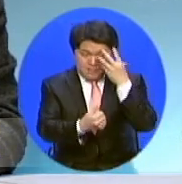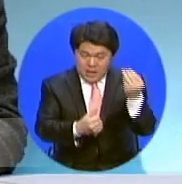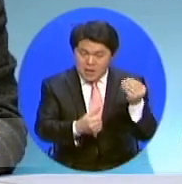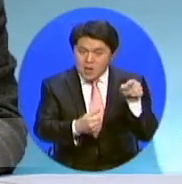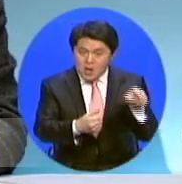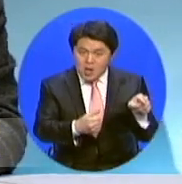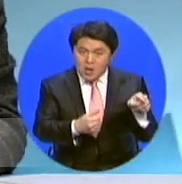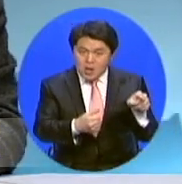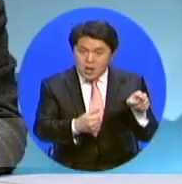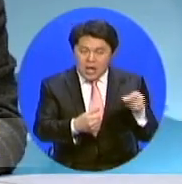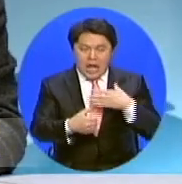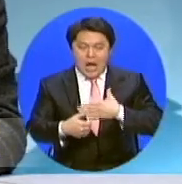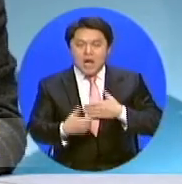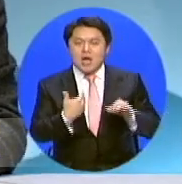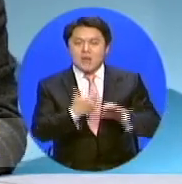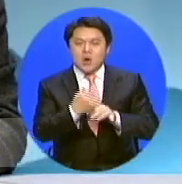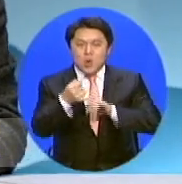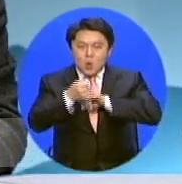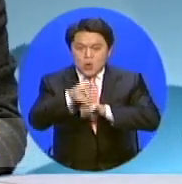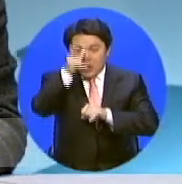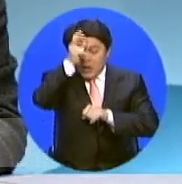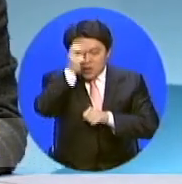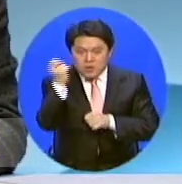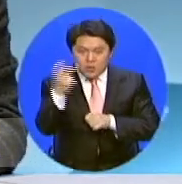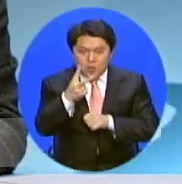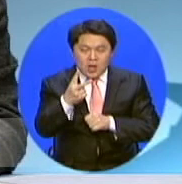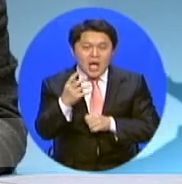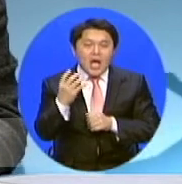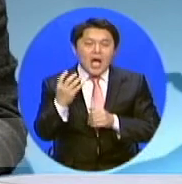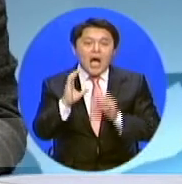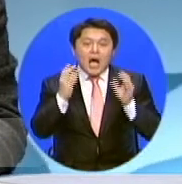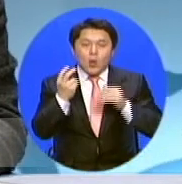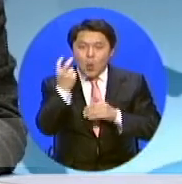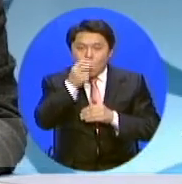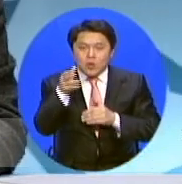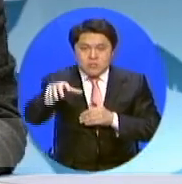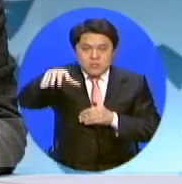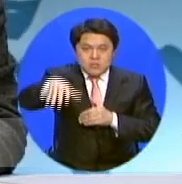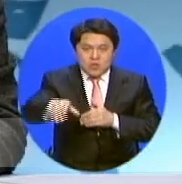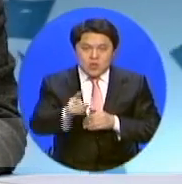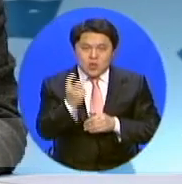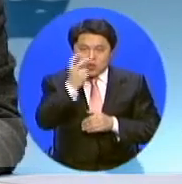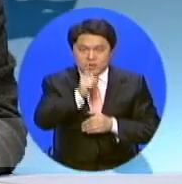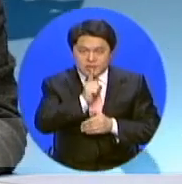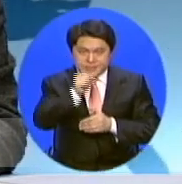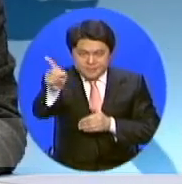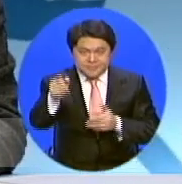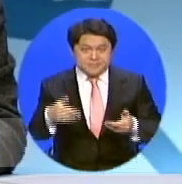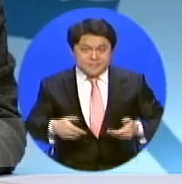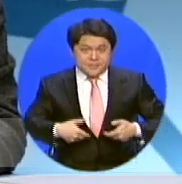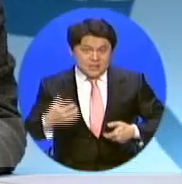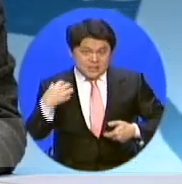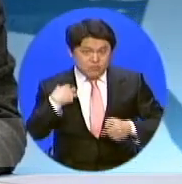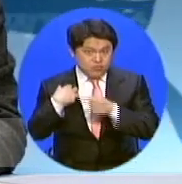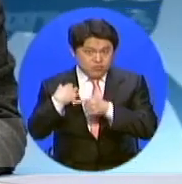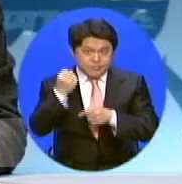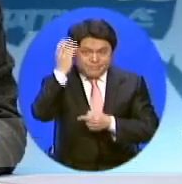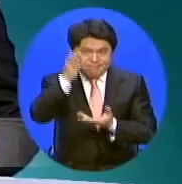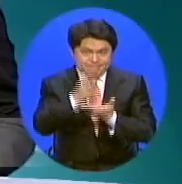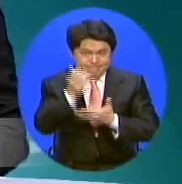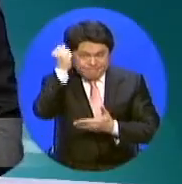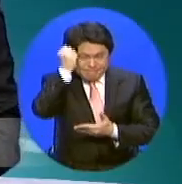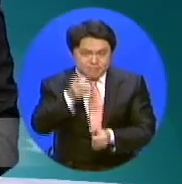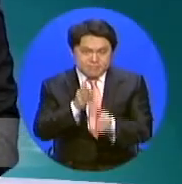경우에 인지한 네. 경우에는 반드시 경찰이라든지 아동보호 전문기관에 수사를 의뢰를 해야 된다는 점 이것도 역시 잊지